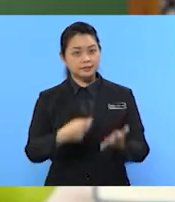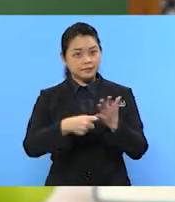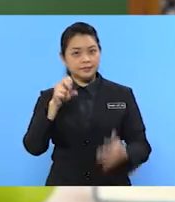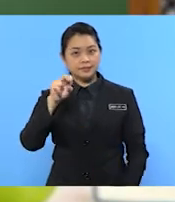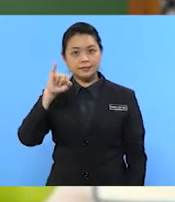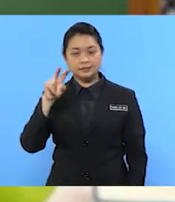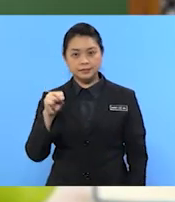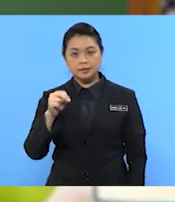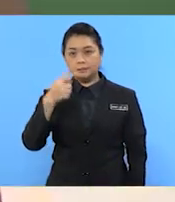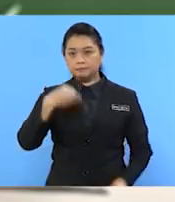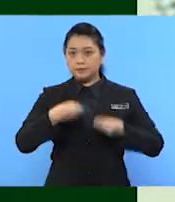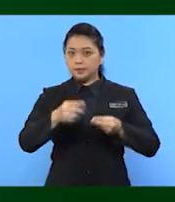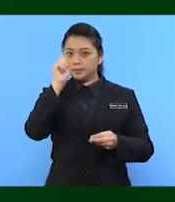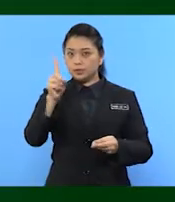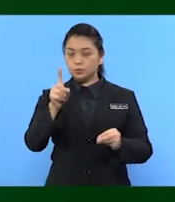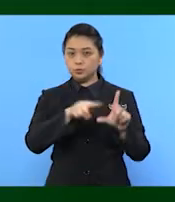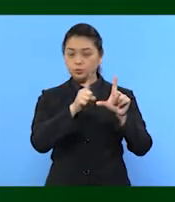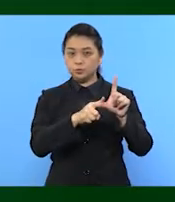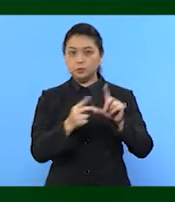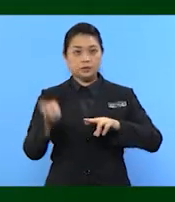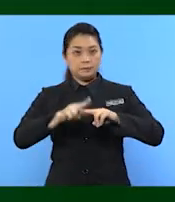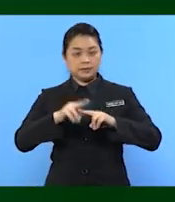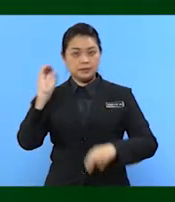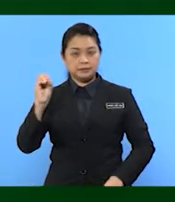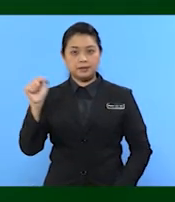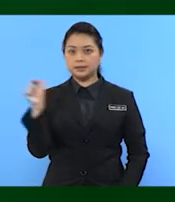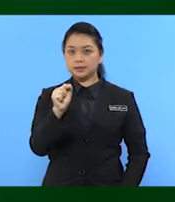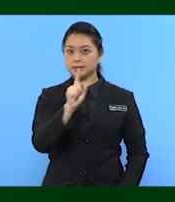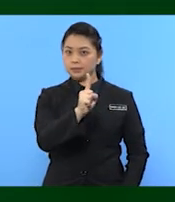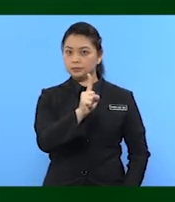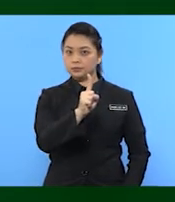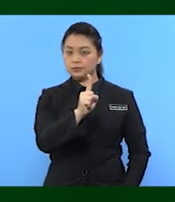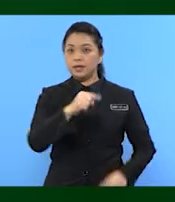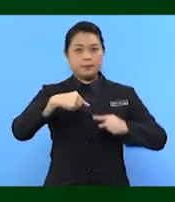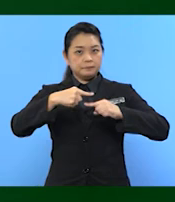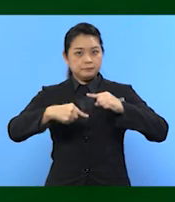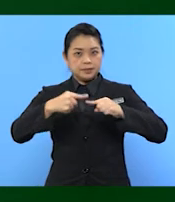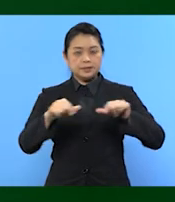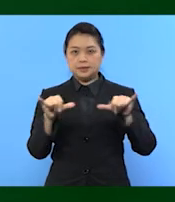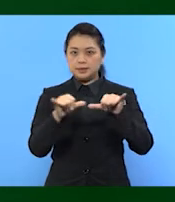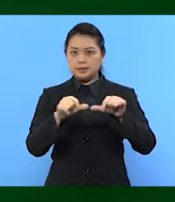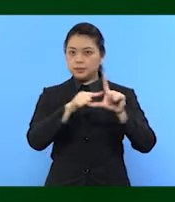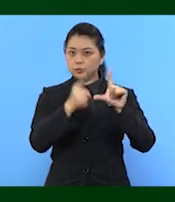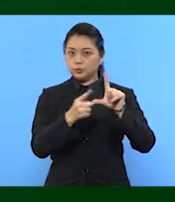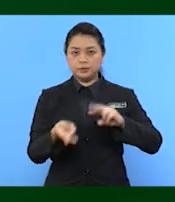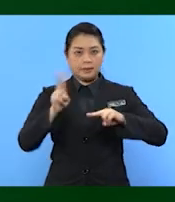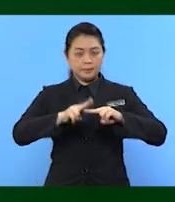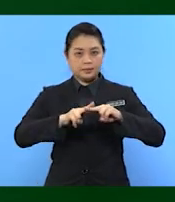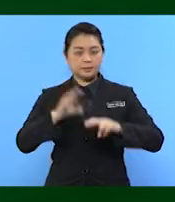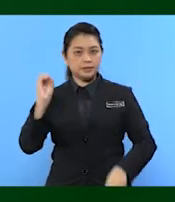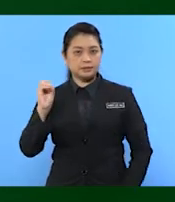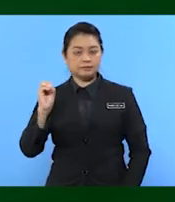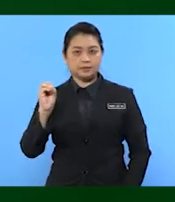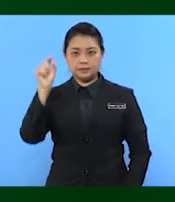Nilai sinus bagi suatu sudut bertambah dari 0 hingga ke 1 apabila saiz sudut bertambah